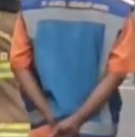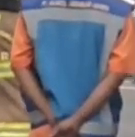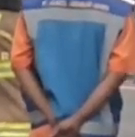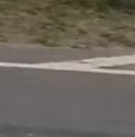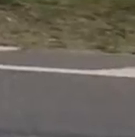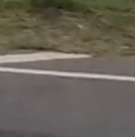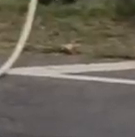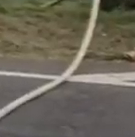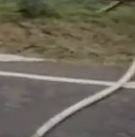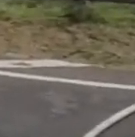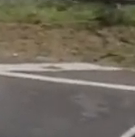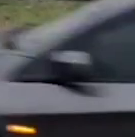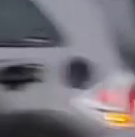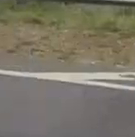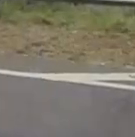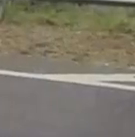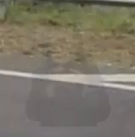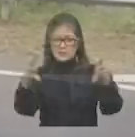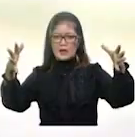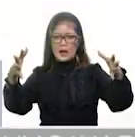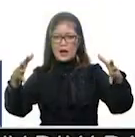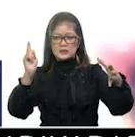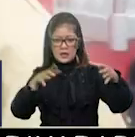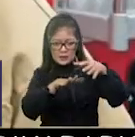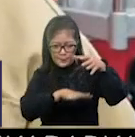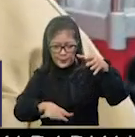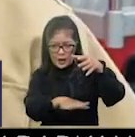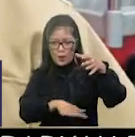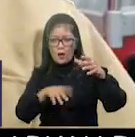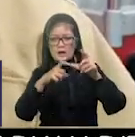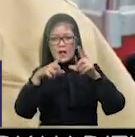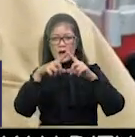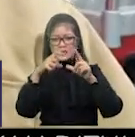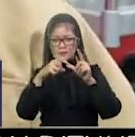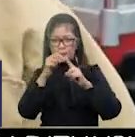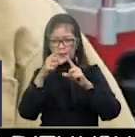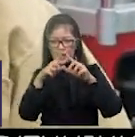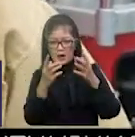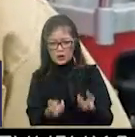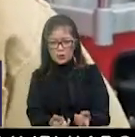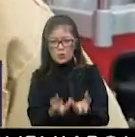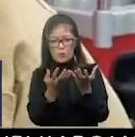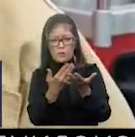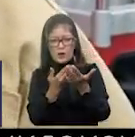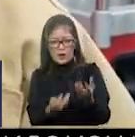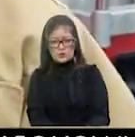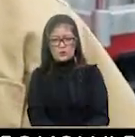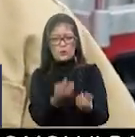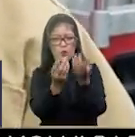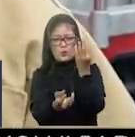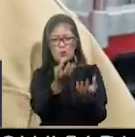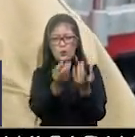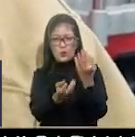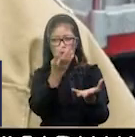menyentuh aspal sehingga menimbulkan percikan api. Jadi yang terbakar ini khususnya hanya ban, jadi nggak ada merembet ke